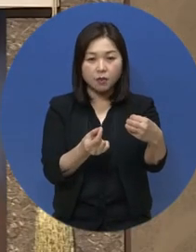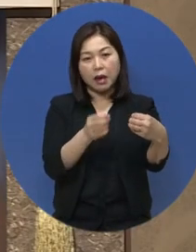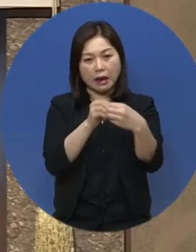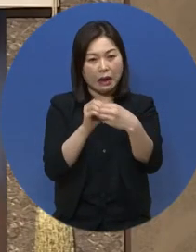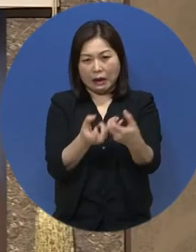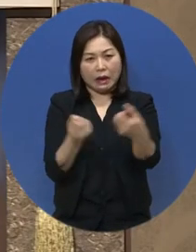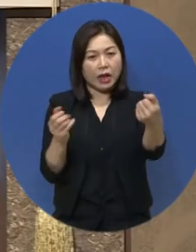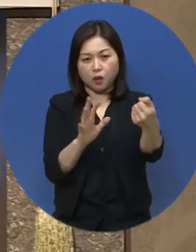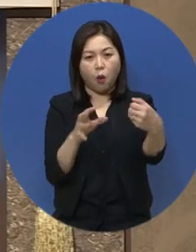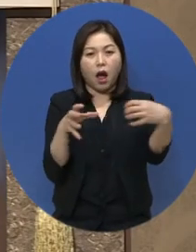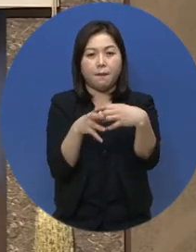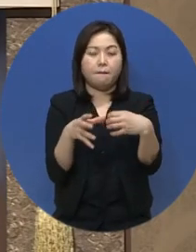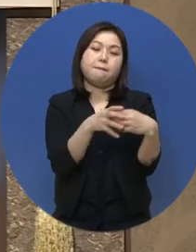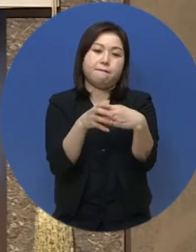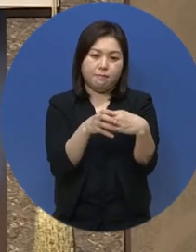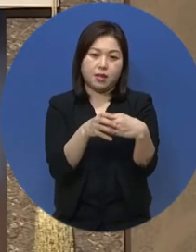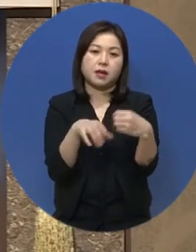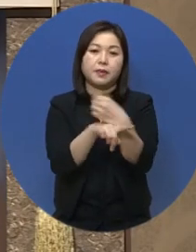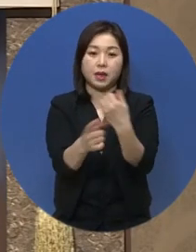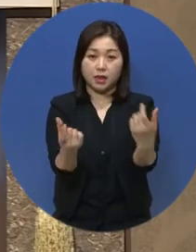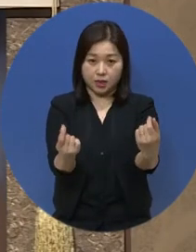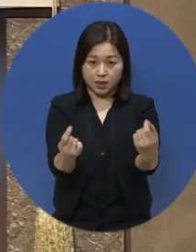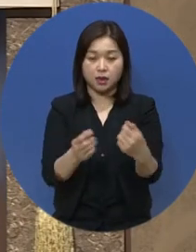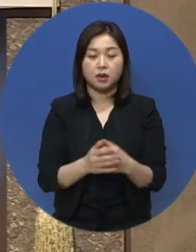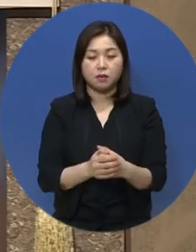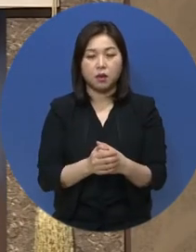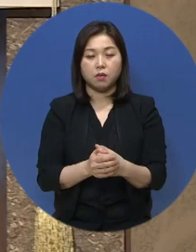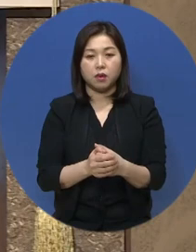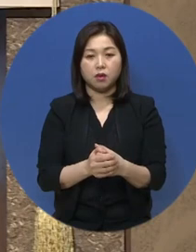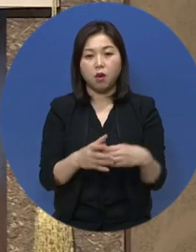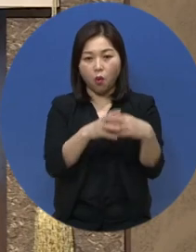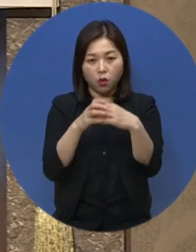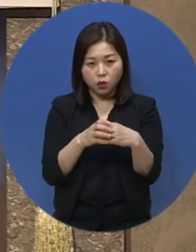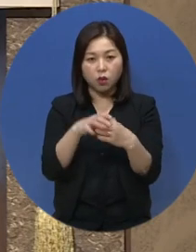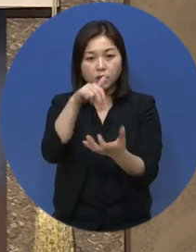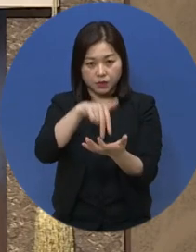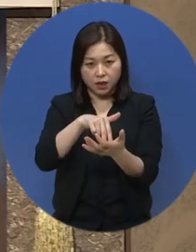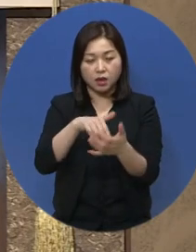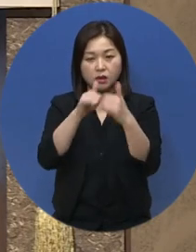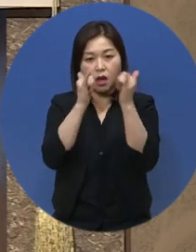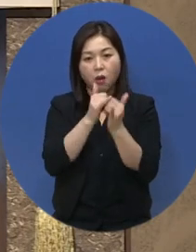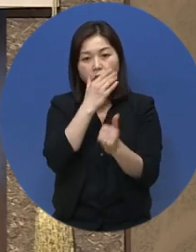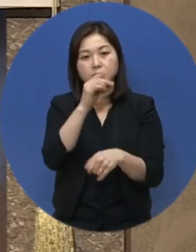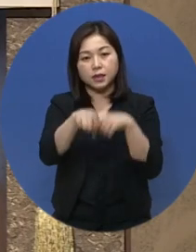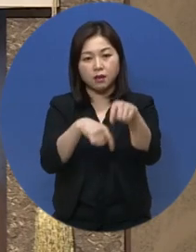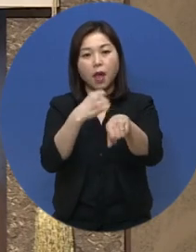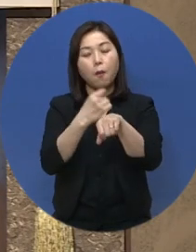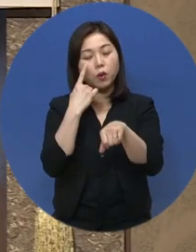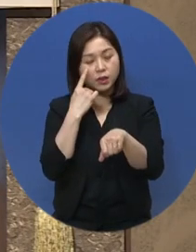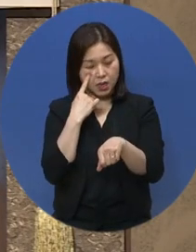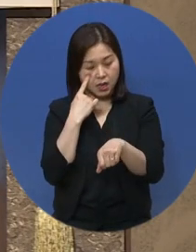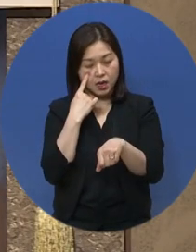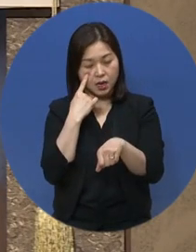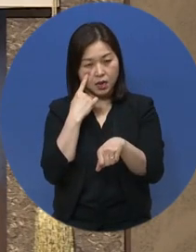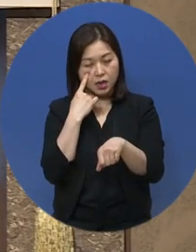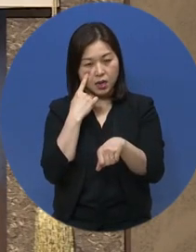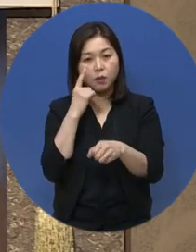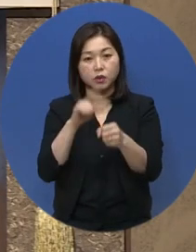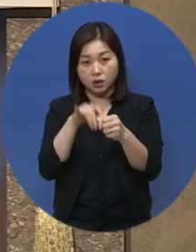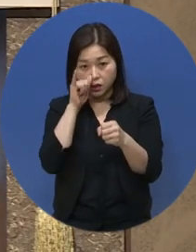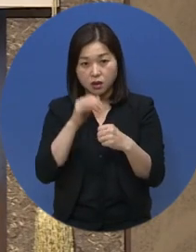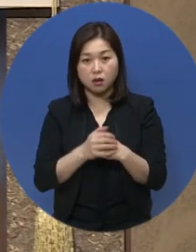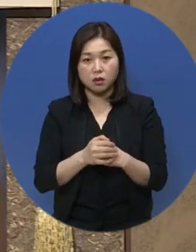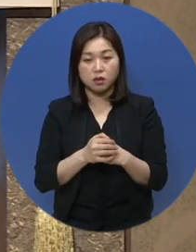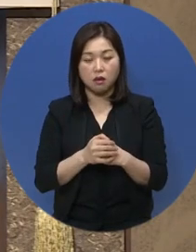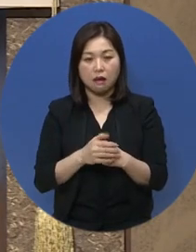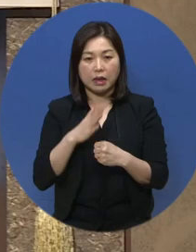사회 공동체다라는 의미에서 공동체적인 사회복지 실천을 하자. 그래서 돌봄을 하더라도 너의 아이고 나의